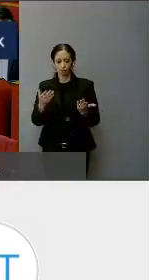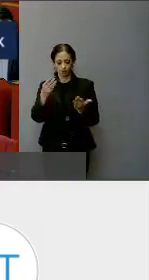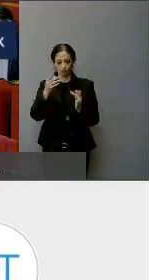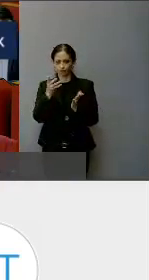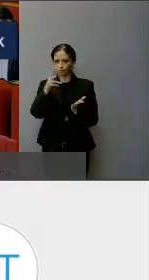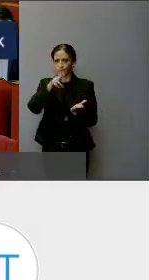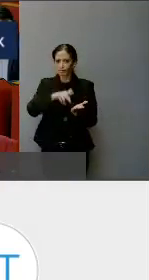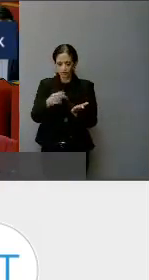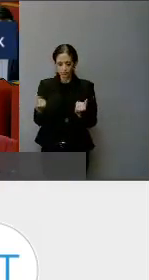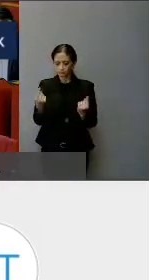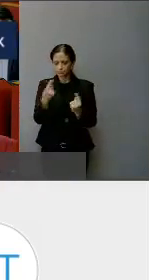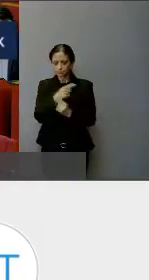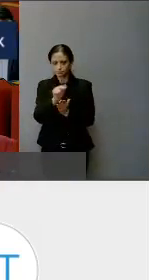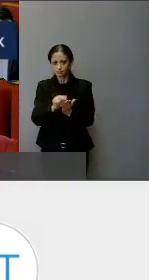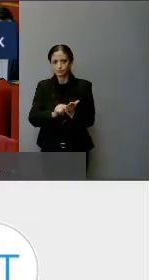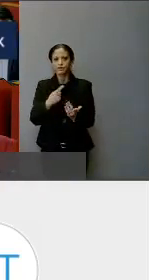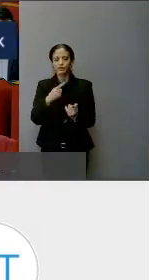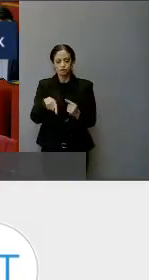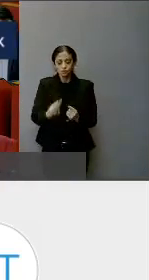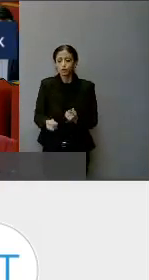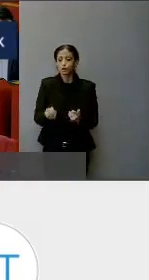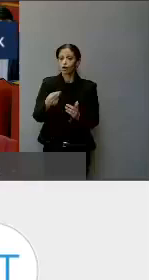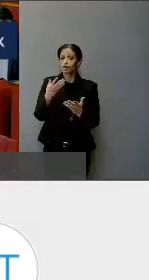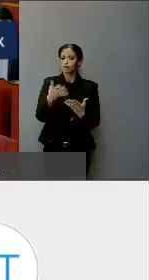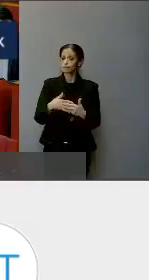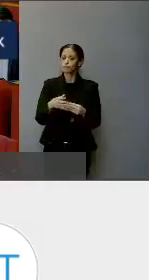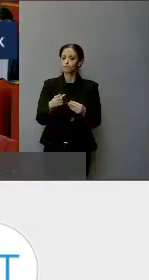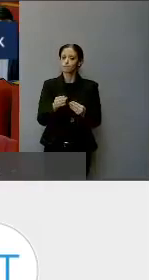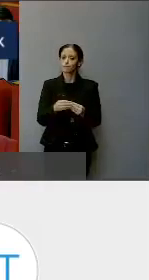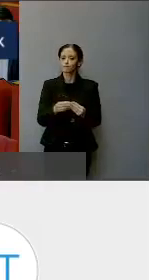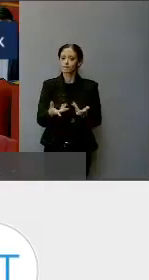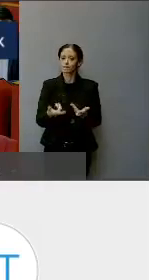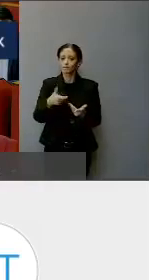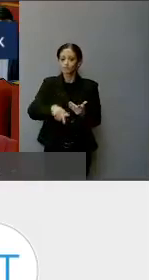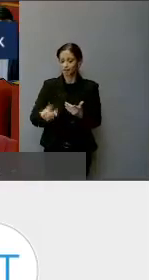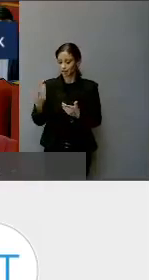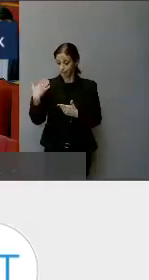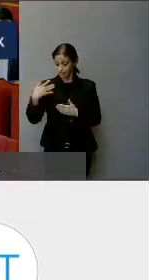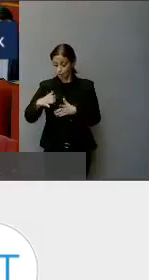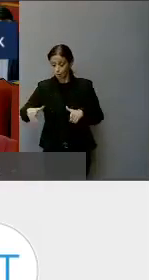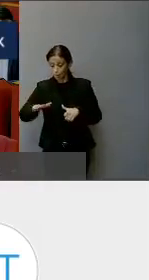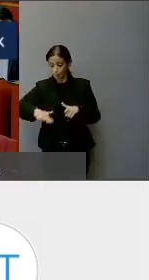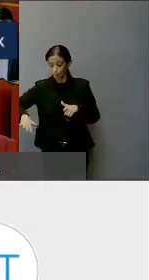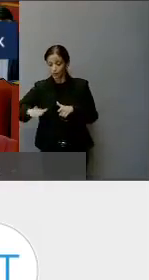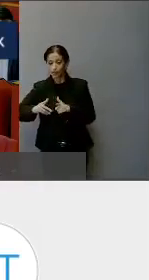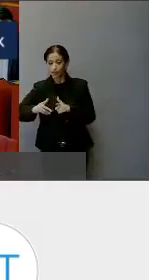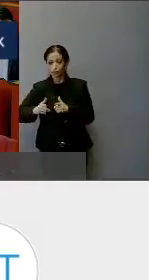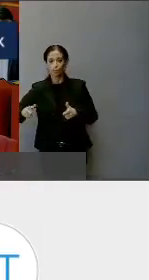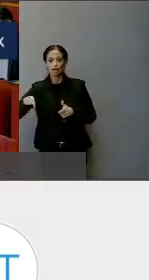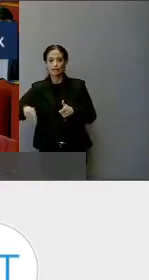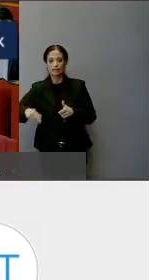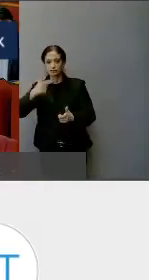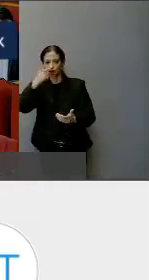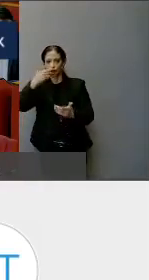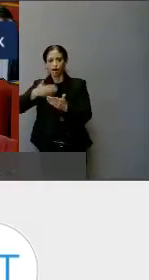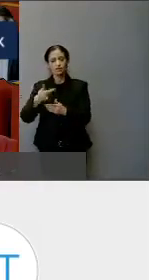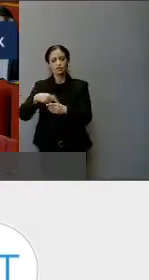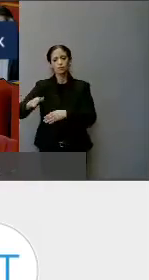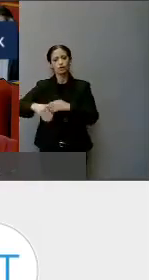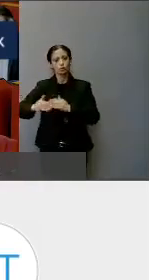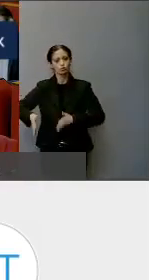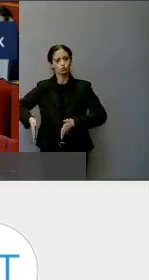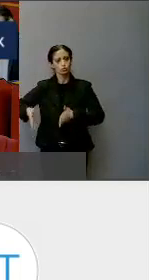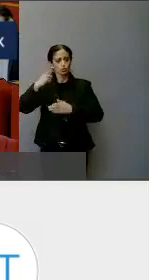contrario cioè sentito facciamo questo provvedimento perché come era fatto il piano urbanistico non poteva il proprietario costruire e